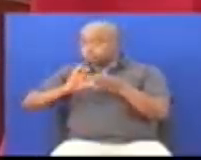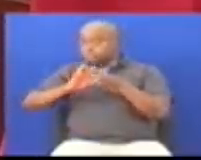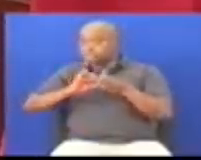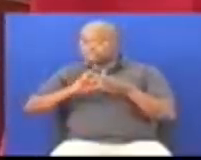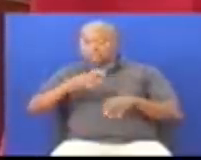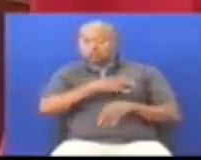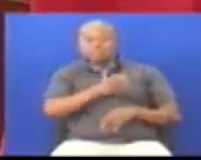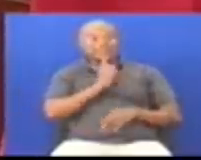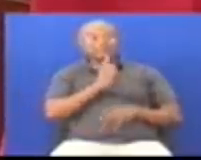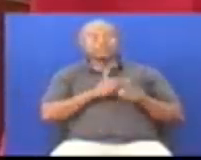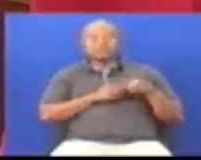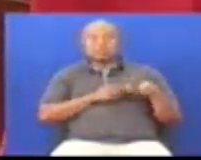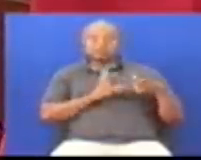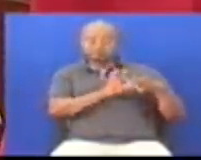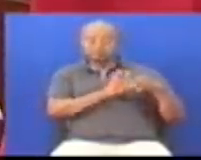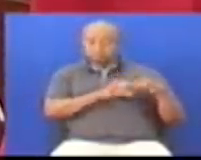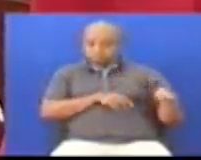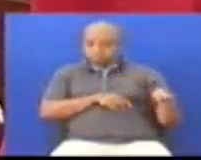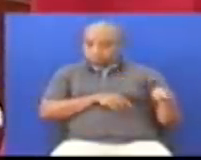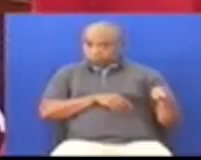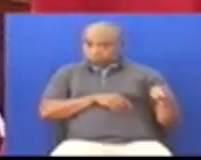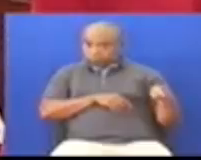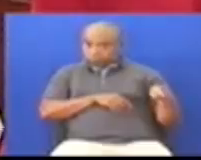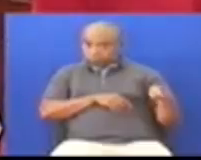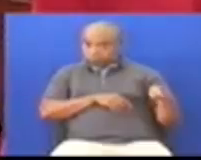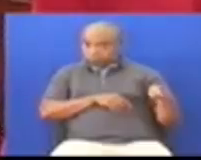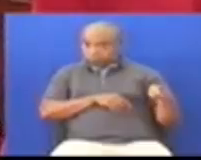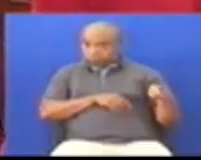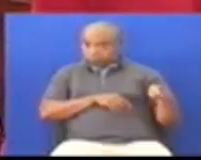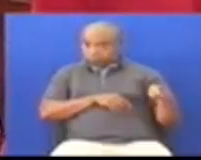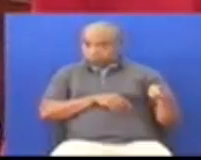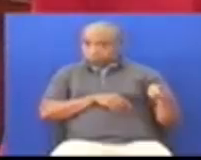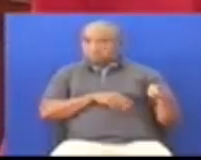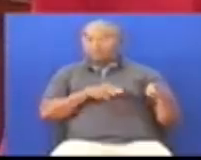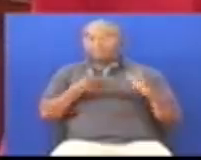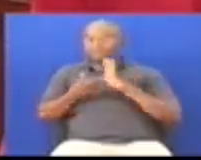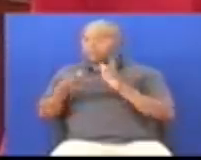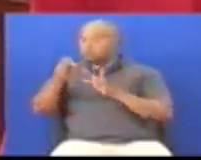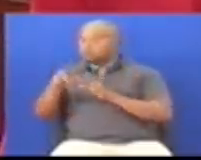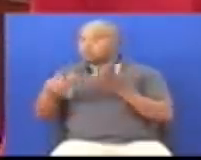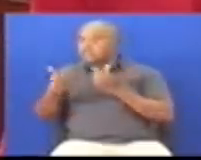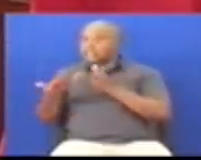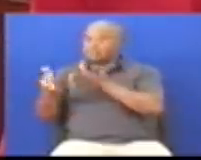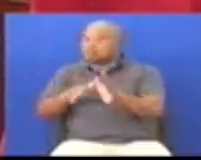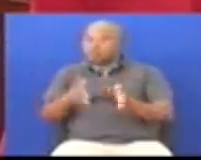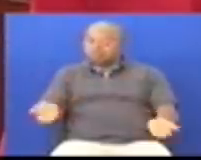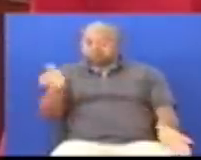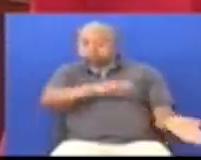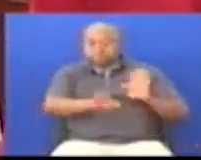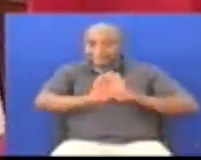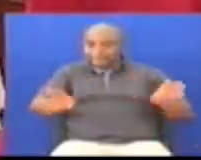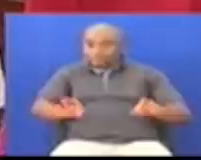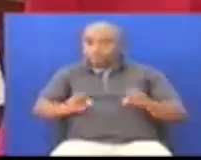TAMISEMI yenye maeneo ya maziko, mtu akishazikwa kuwe